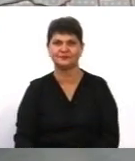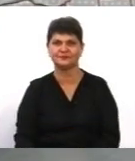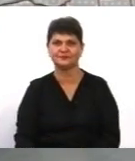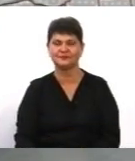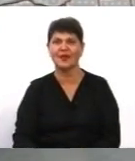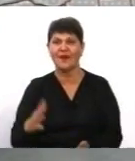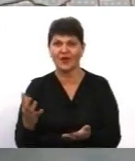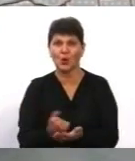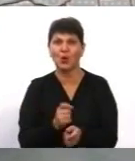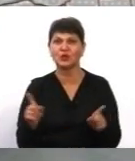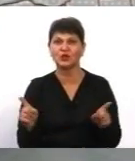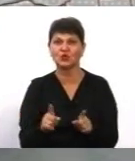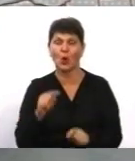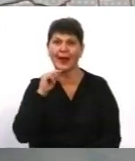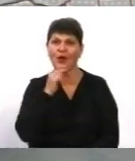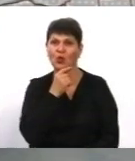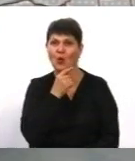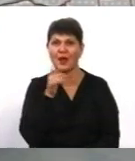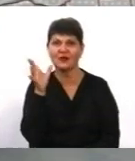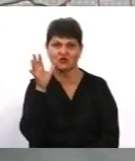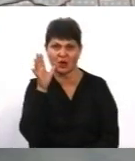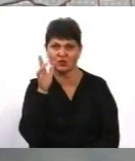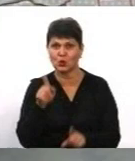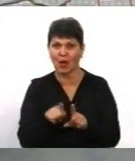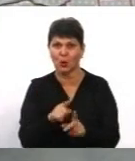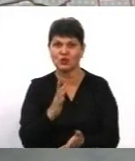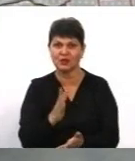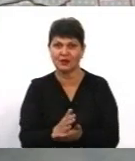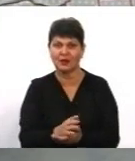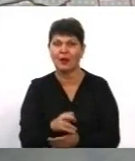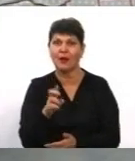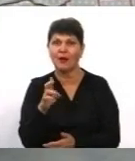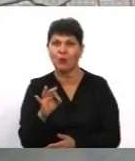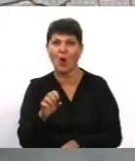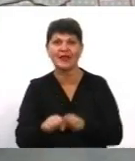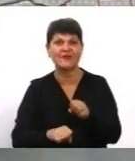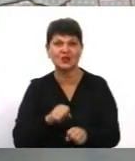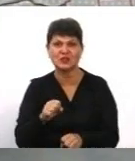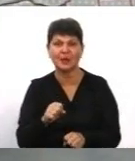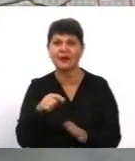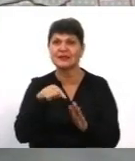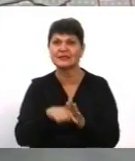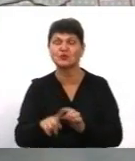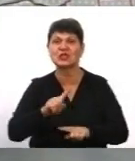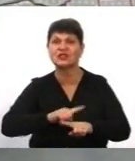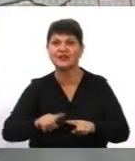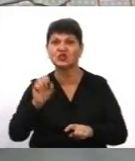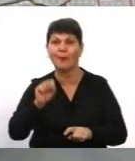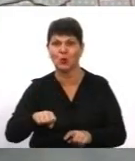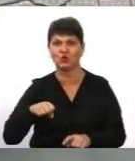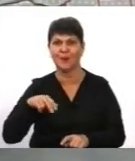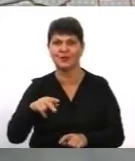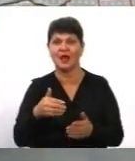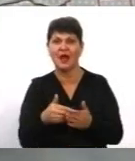виходить, що це економія часу також є, бо на велосипеді значно швидше можна пересуватися від точки